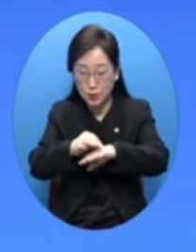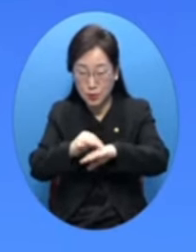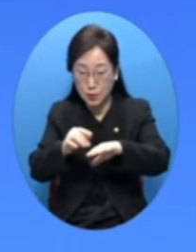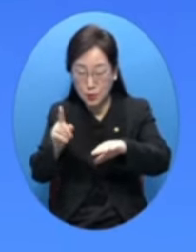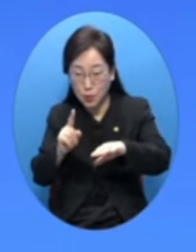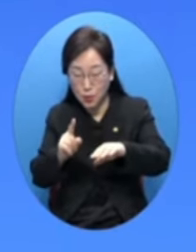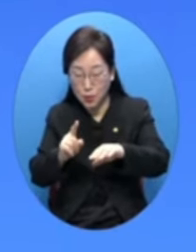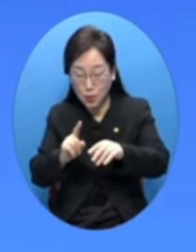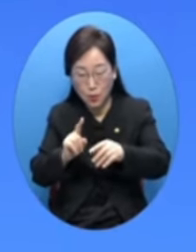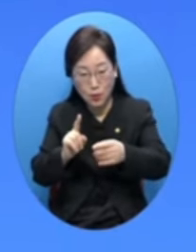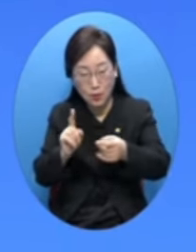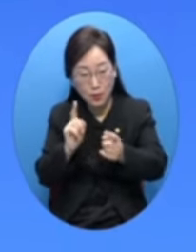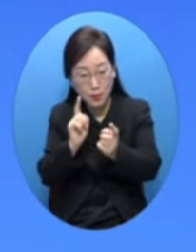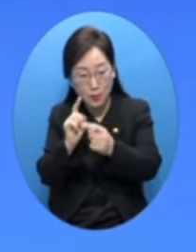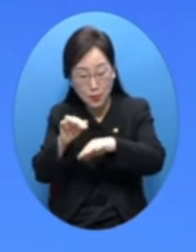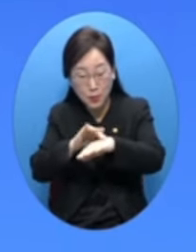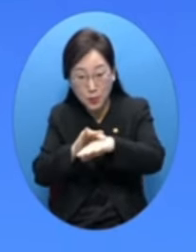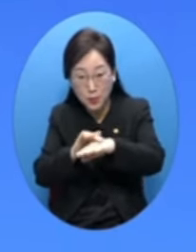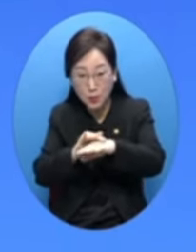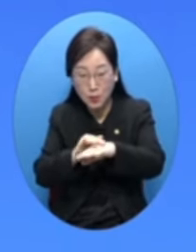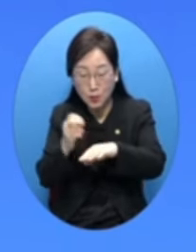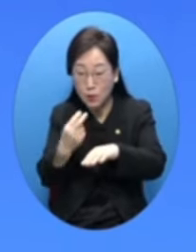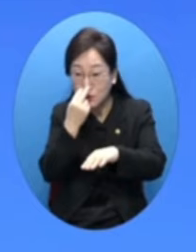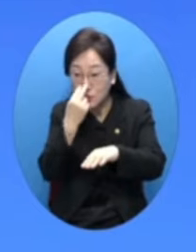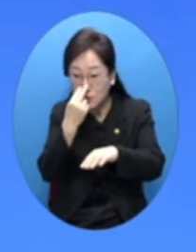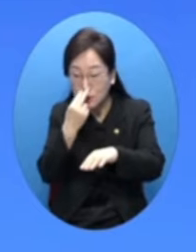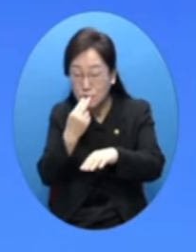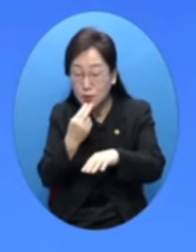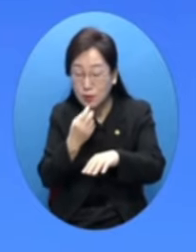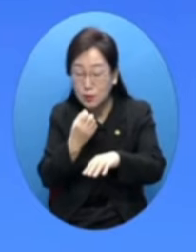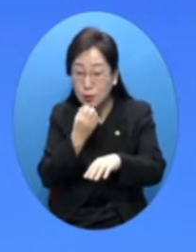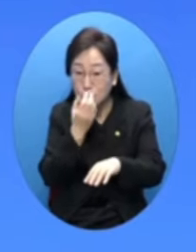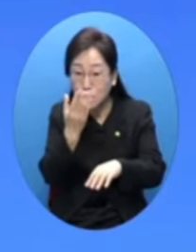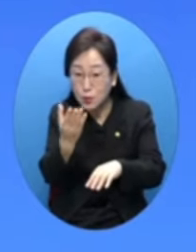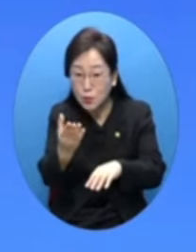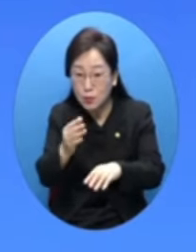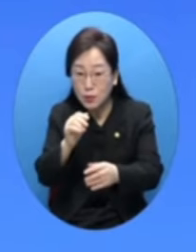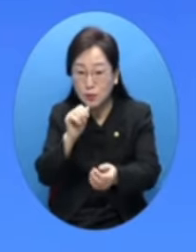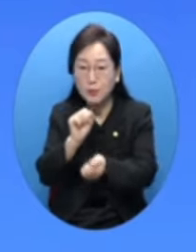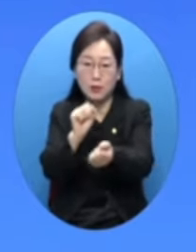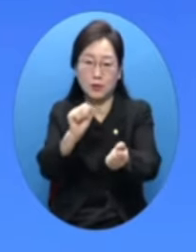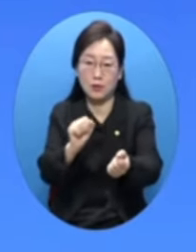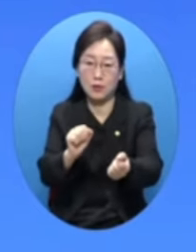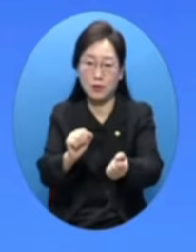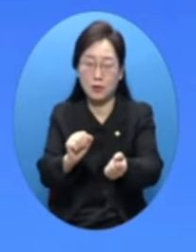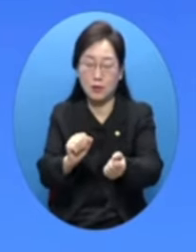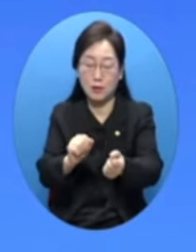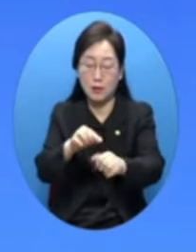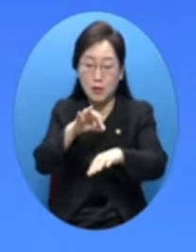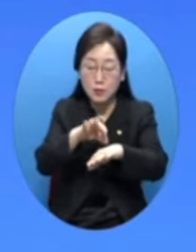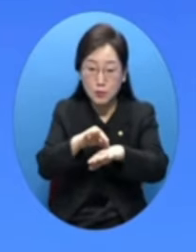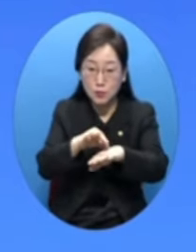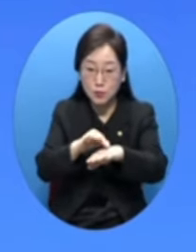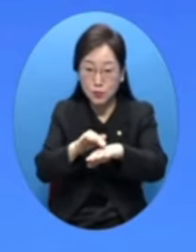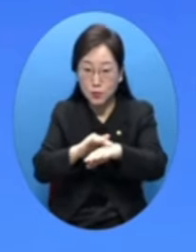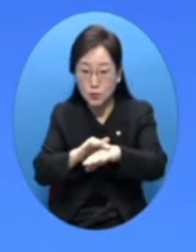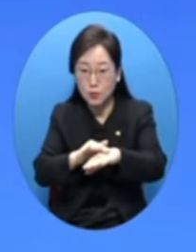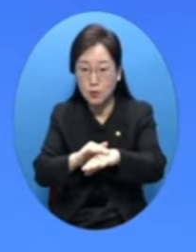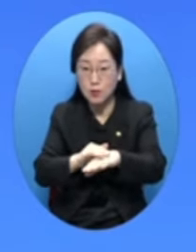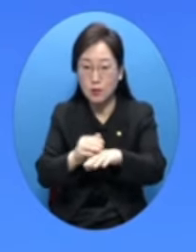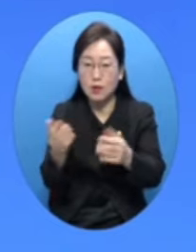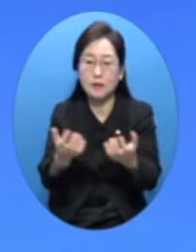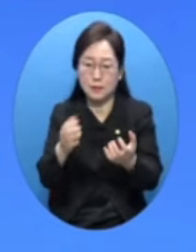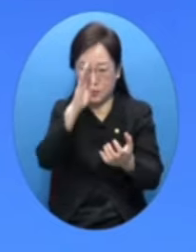들어옵니다. 그래서 이 한센병이 피부 한센병 또 결핵을 가져오는 결핵 한센병이 있는데